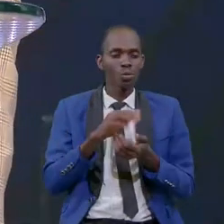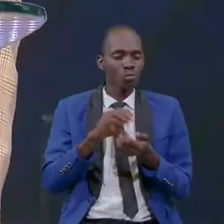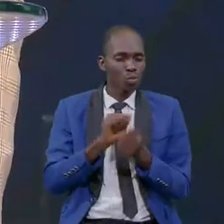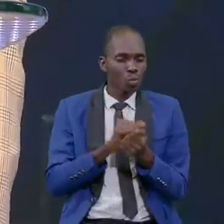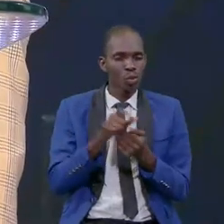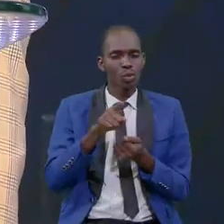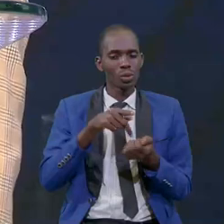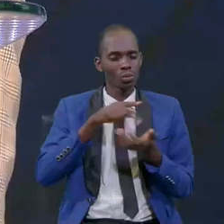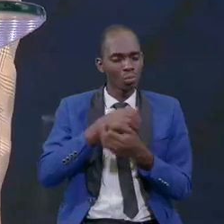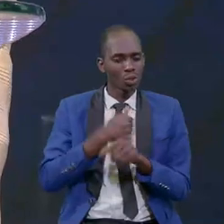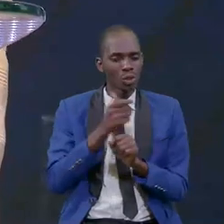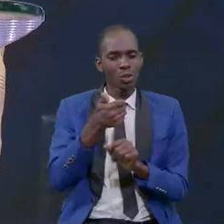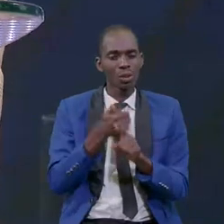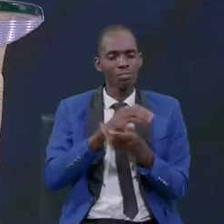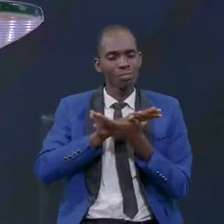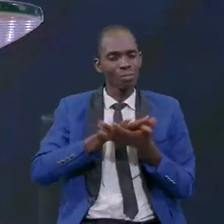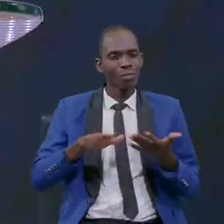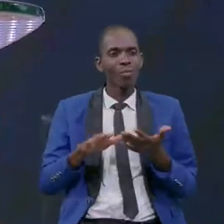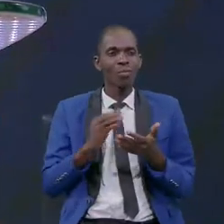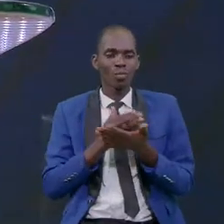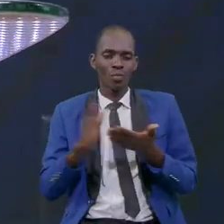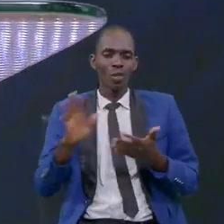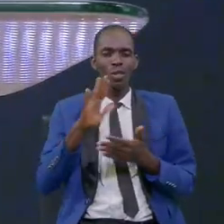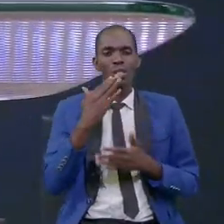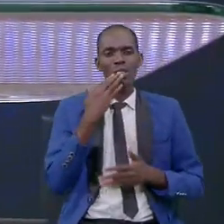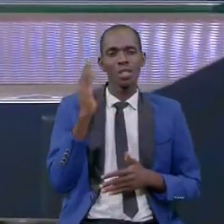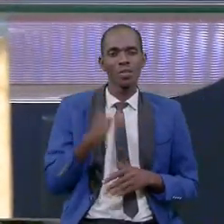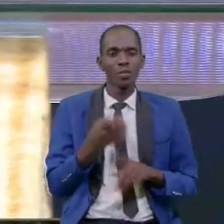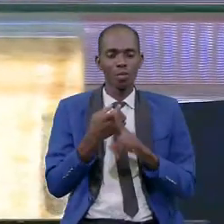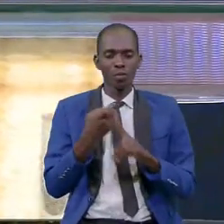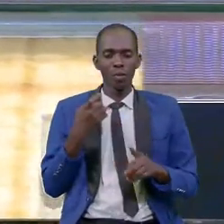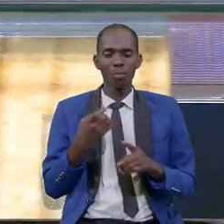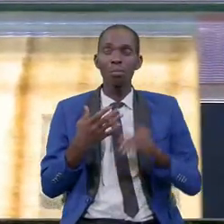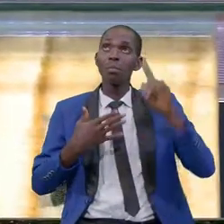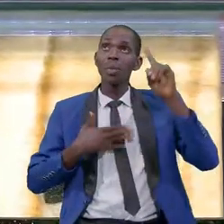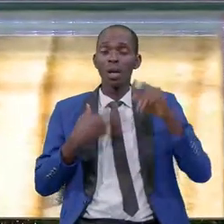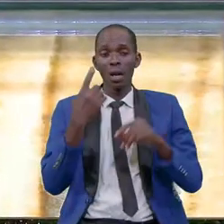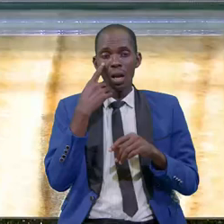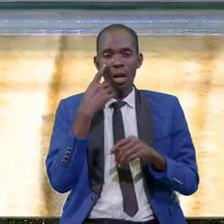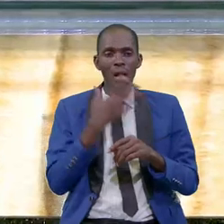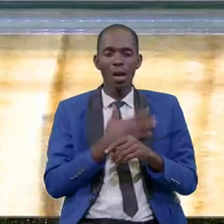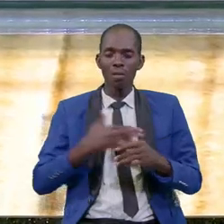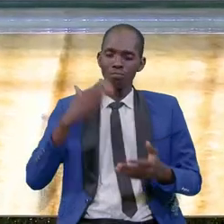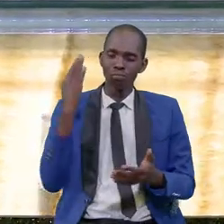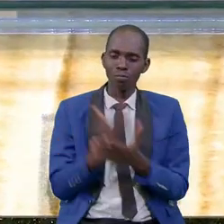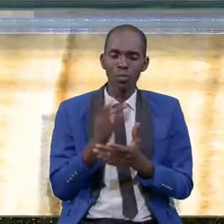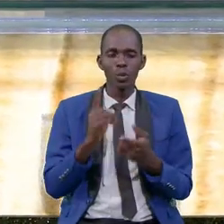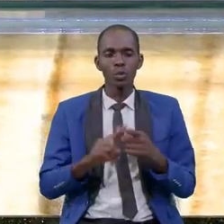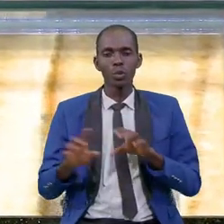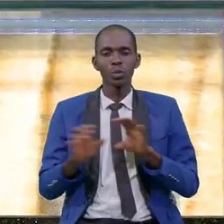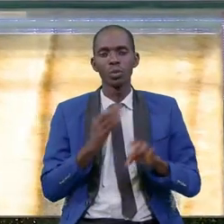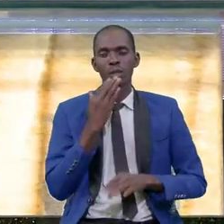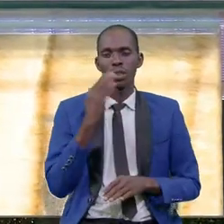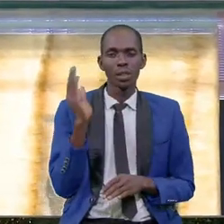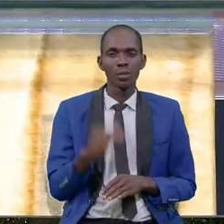purifiez-vous, ôtez de devant mes yeux la méchanceté de vos actions. Cessez de faire le